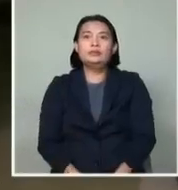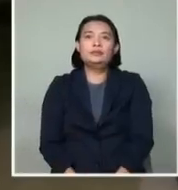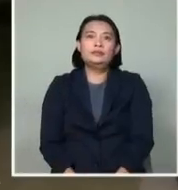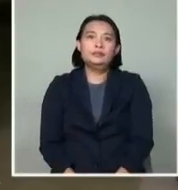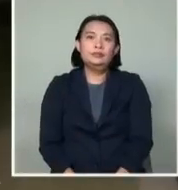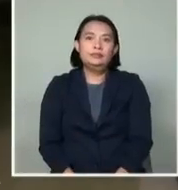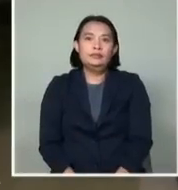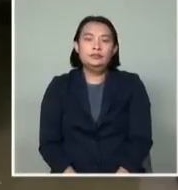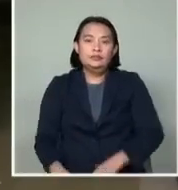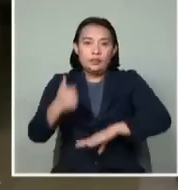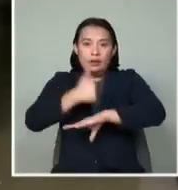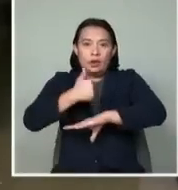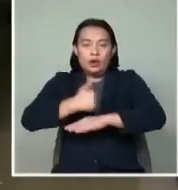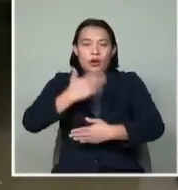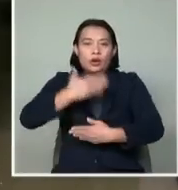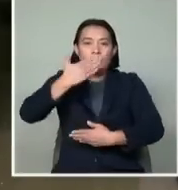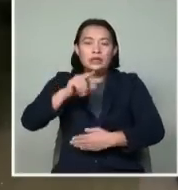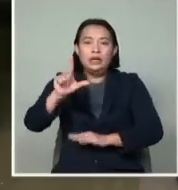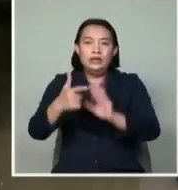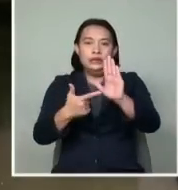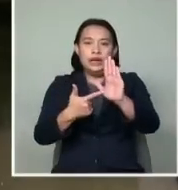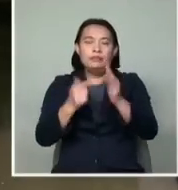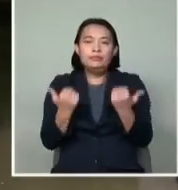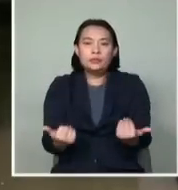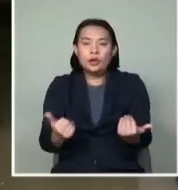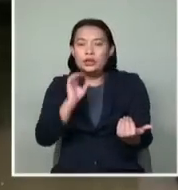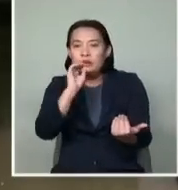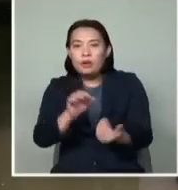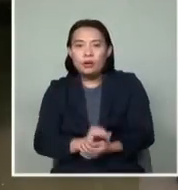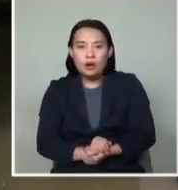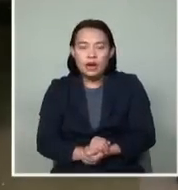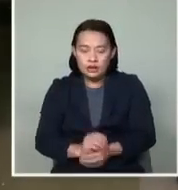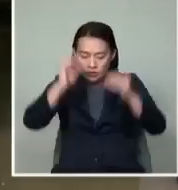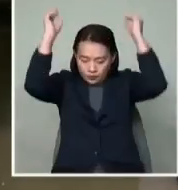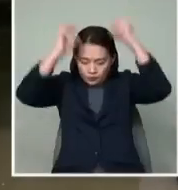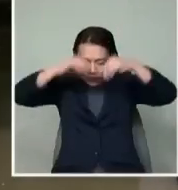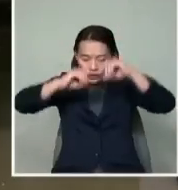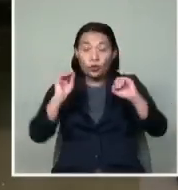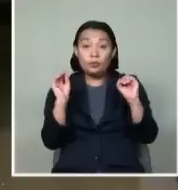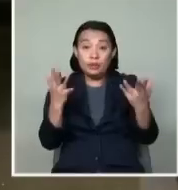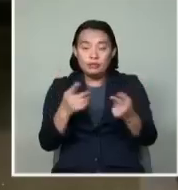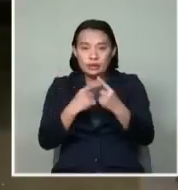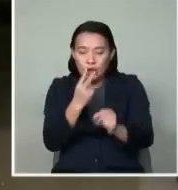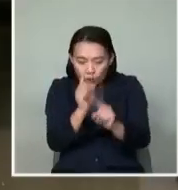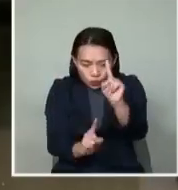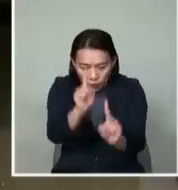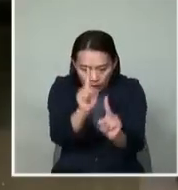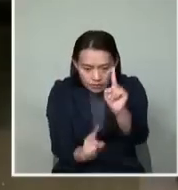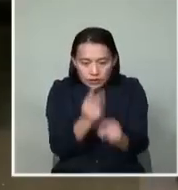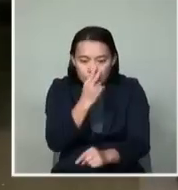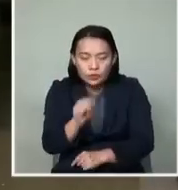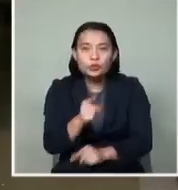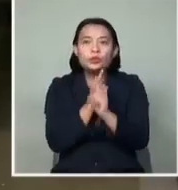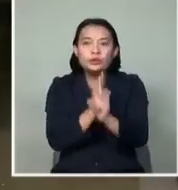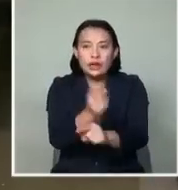สิ่งที่ทางผอ.เขื่อนลำพระเพลิงบอกว่าแม้ตอนนี้นะคะจะไม่มีฝนตกลงมาแต่ยังต้องประเมินสถานการณ์ก็เพราะว่า